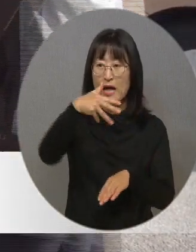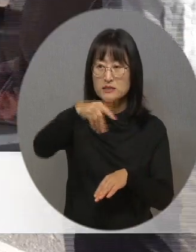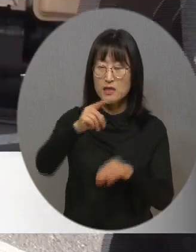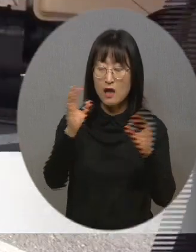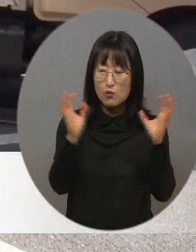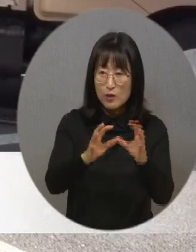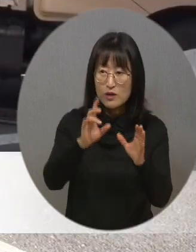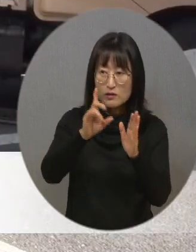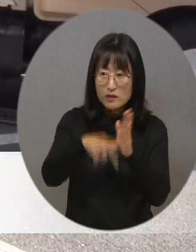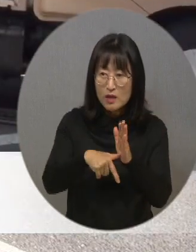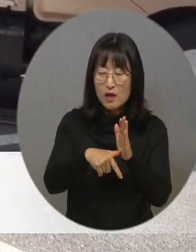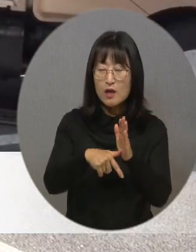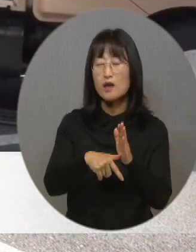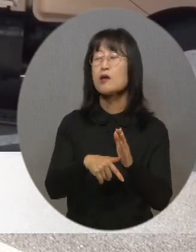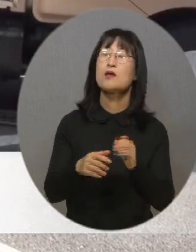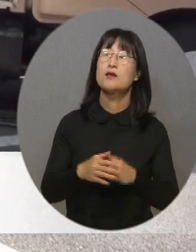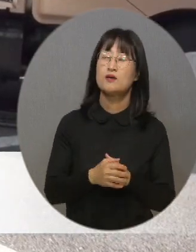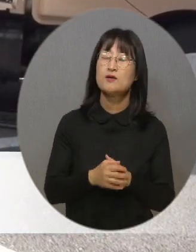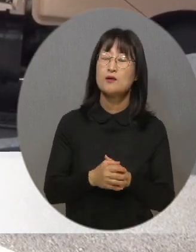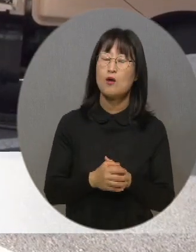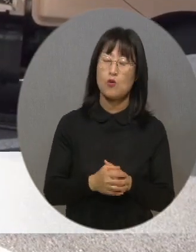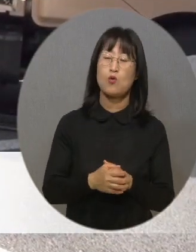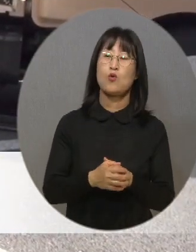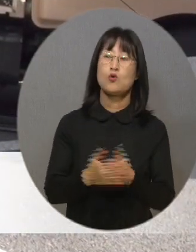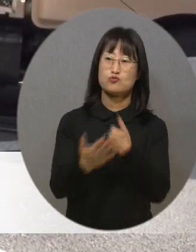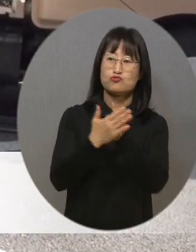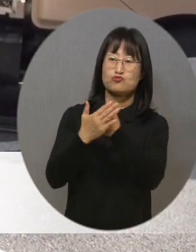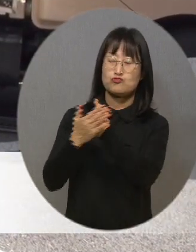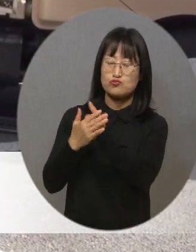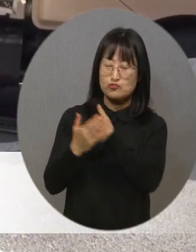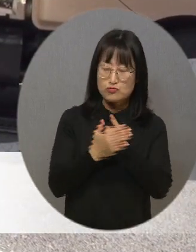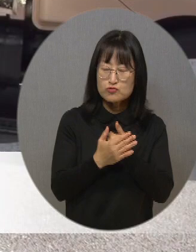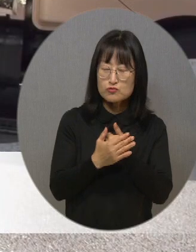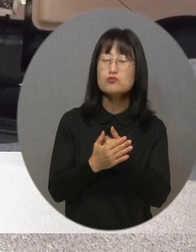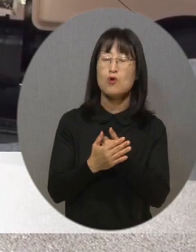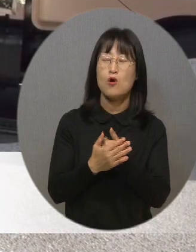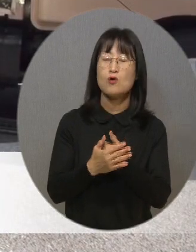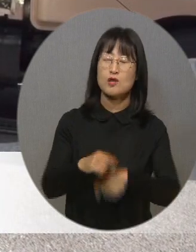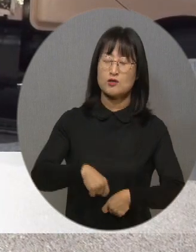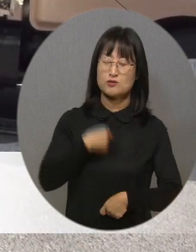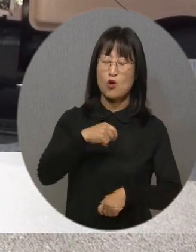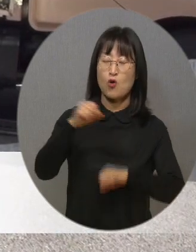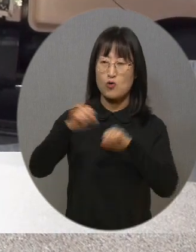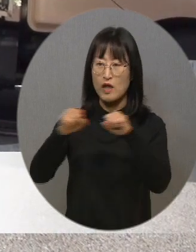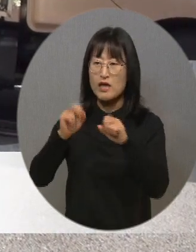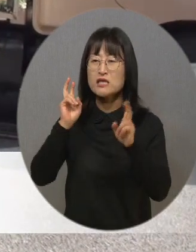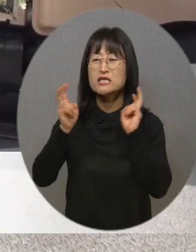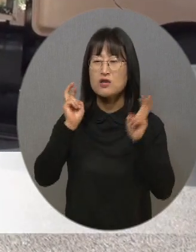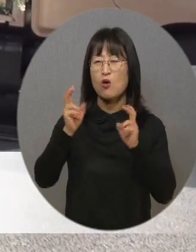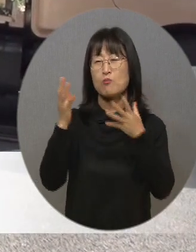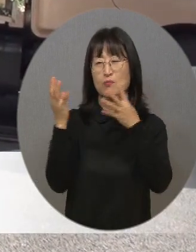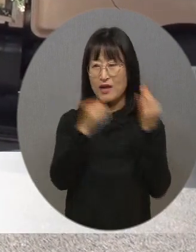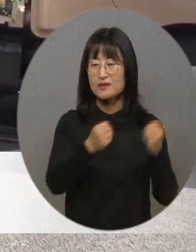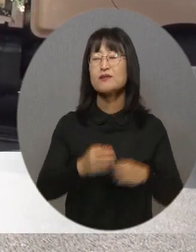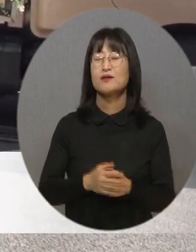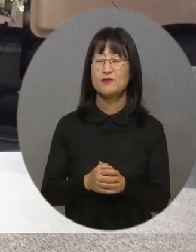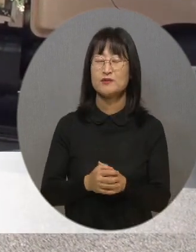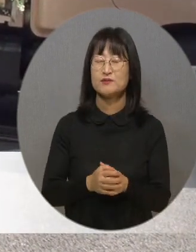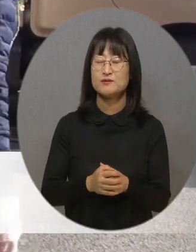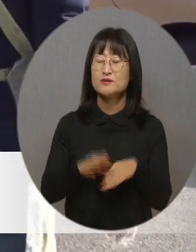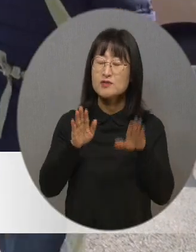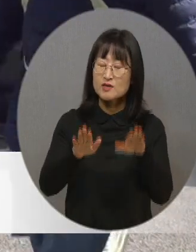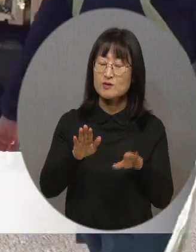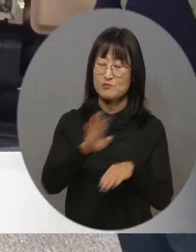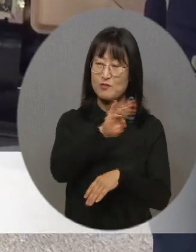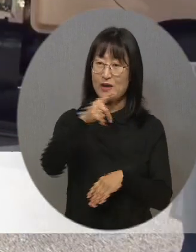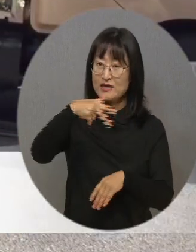그 닭을 많이 후원해 주신 그런 아름다운 선행을 하는 기업이 있어요. 저희들이 이번